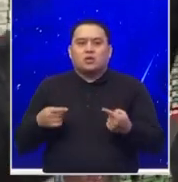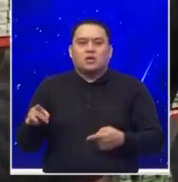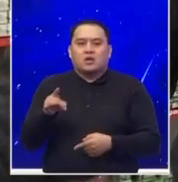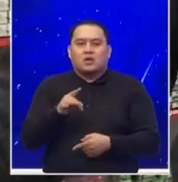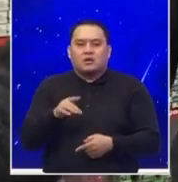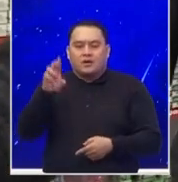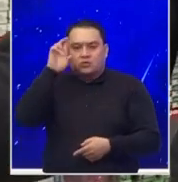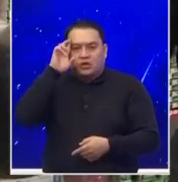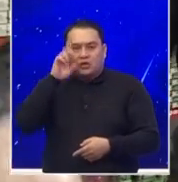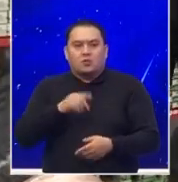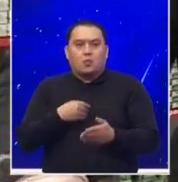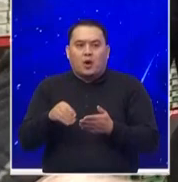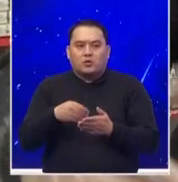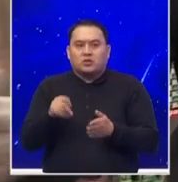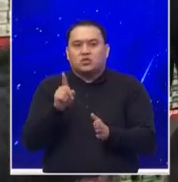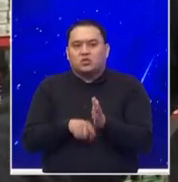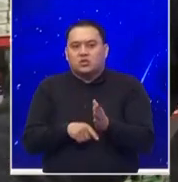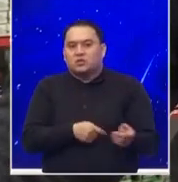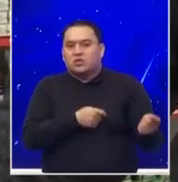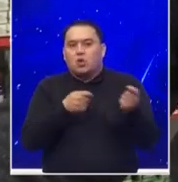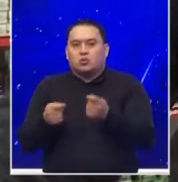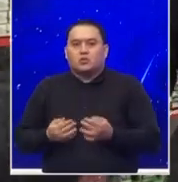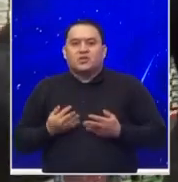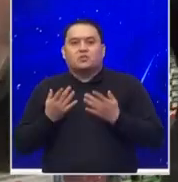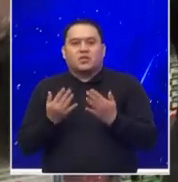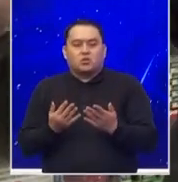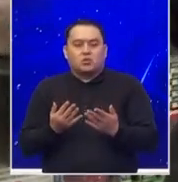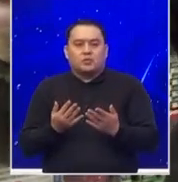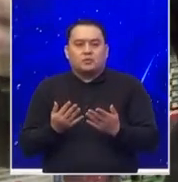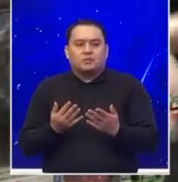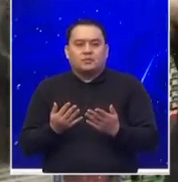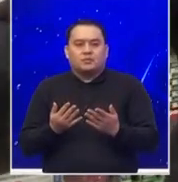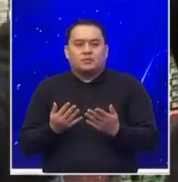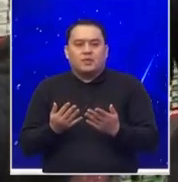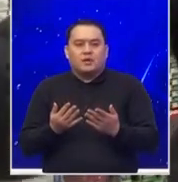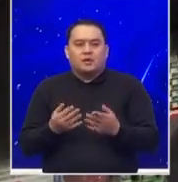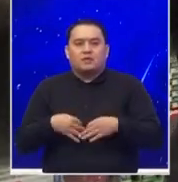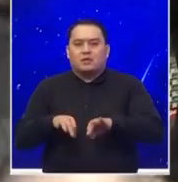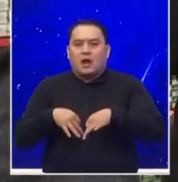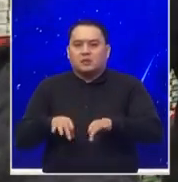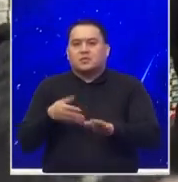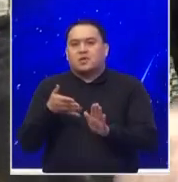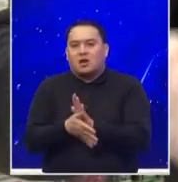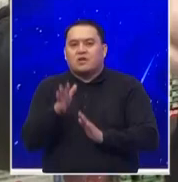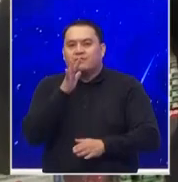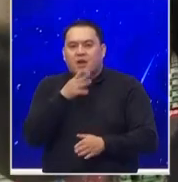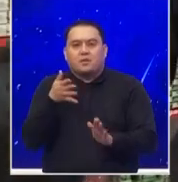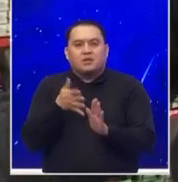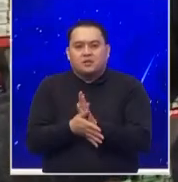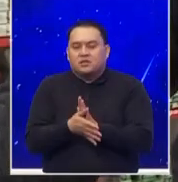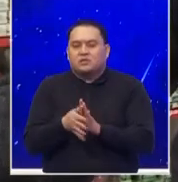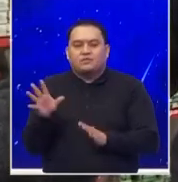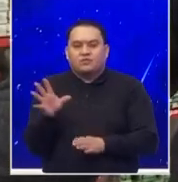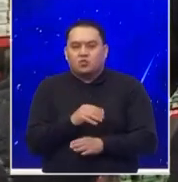даже в странах, чтобы покупать дешевле и доставить его потребителю. Но это все транспортные расходы, время тоже тратится на это